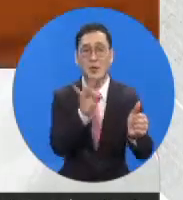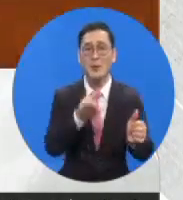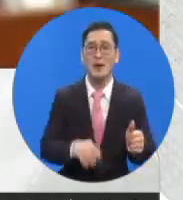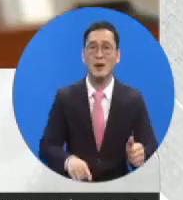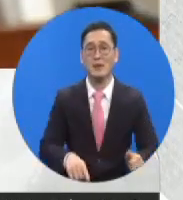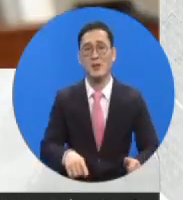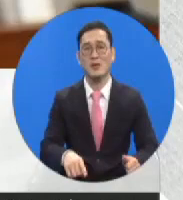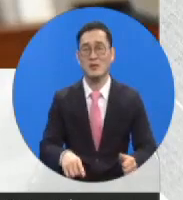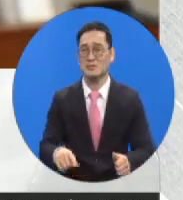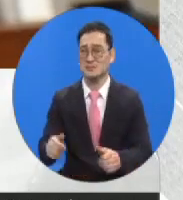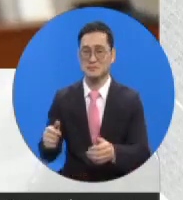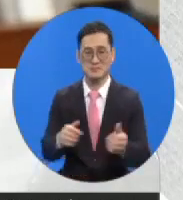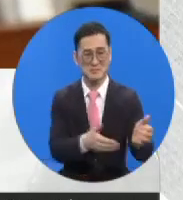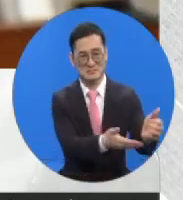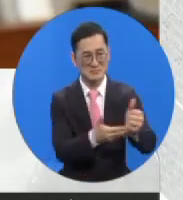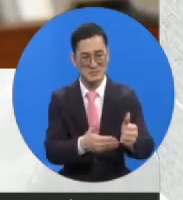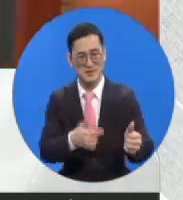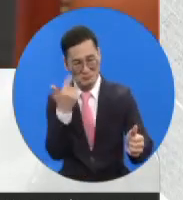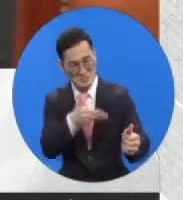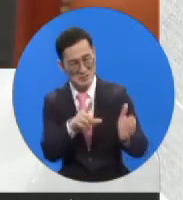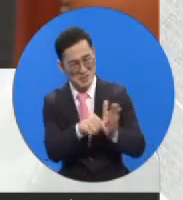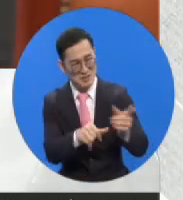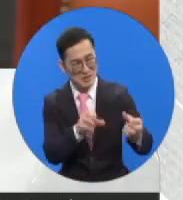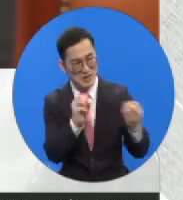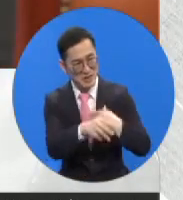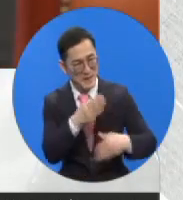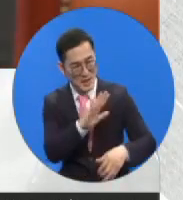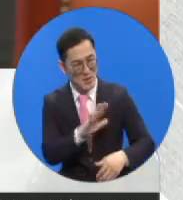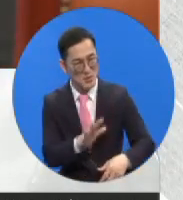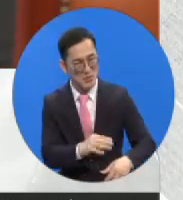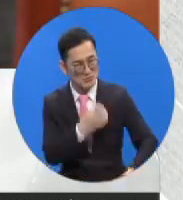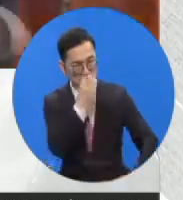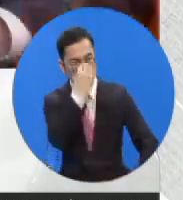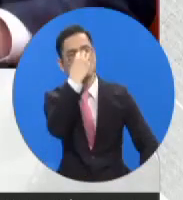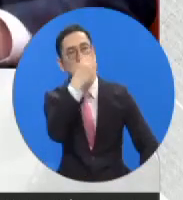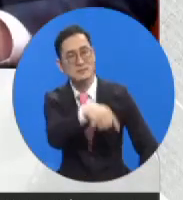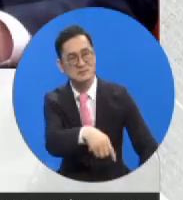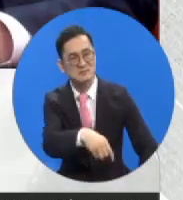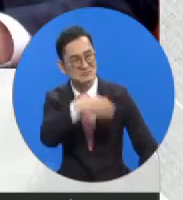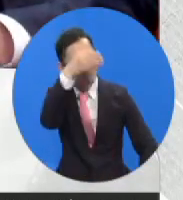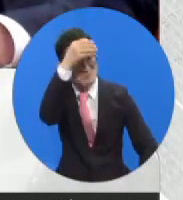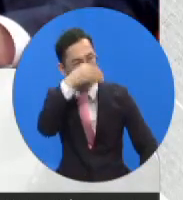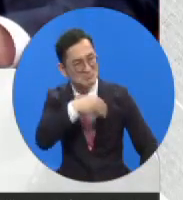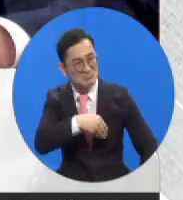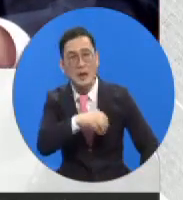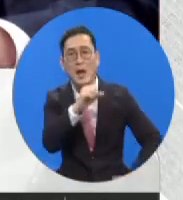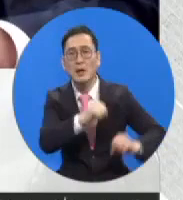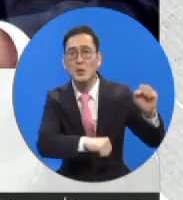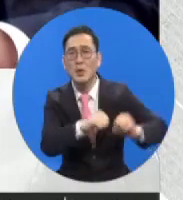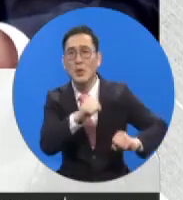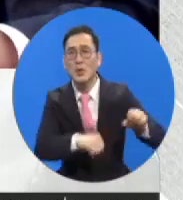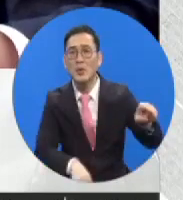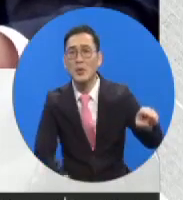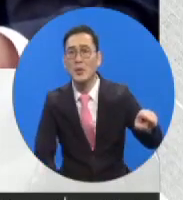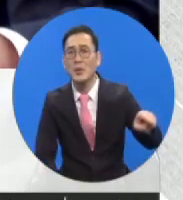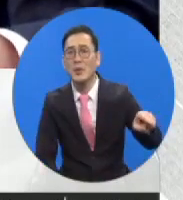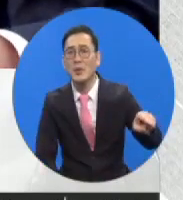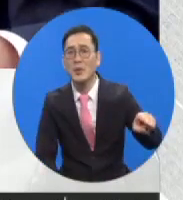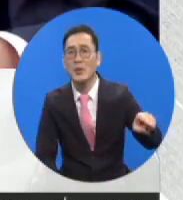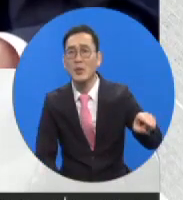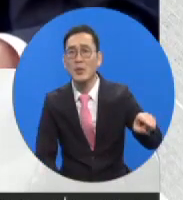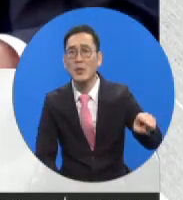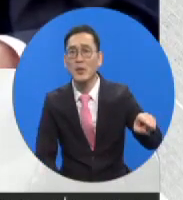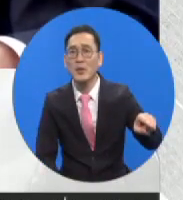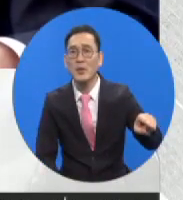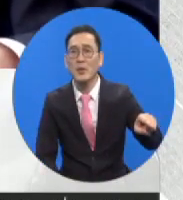어제 장재원 의원이 그랬지만은 불러도 국민의힘 의원들이 항상 예. 그 히든 카드가 항상 추미애였어요. 민주당 의원들이